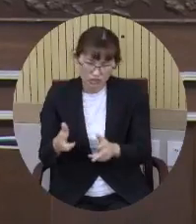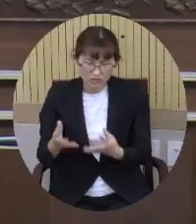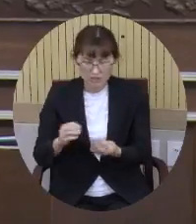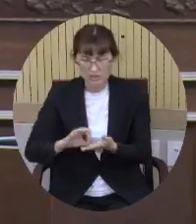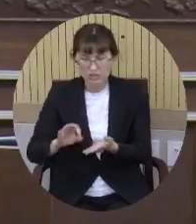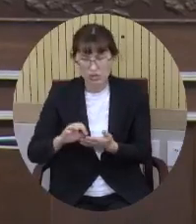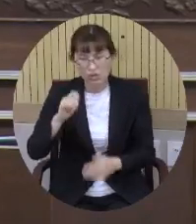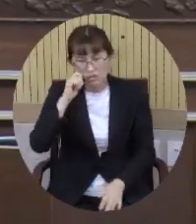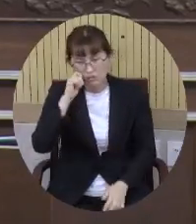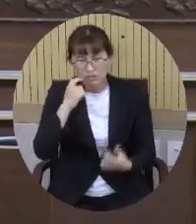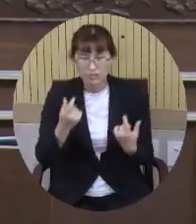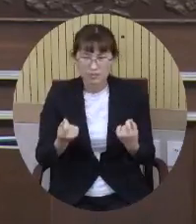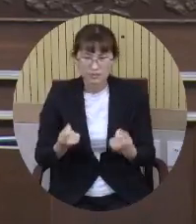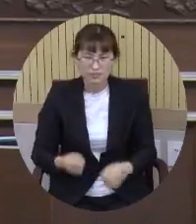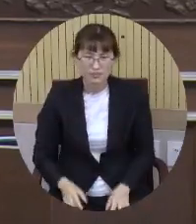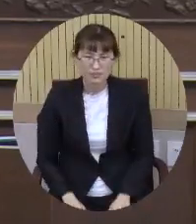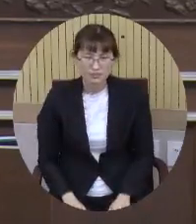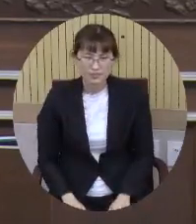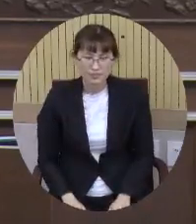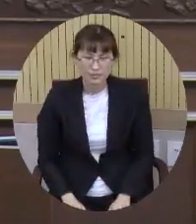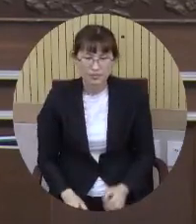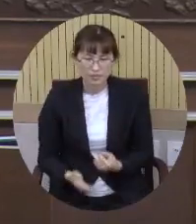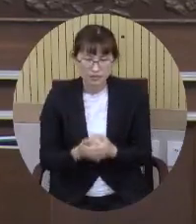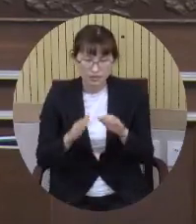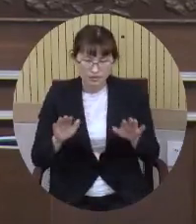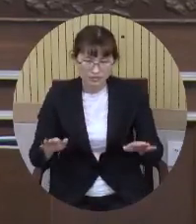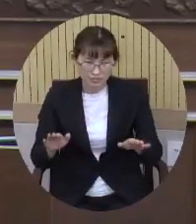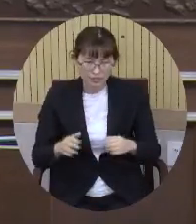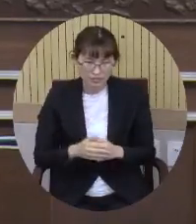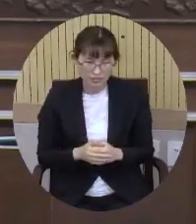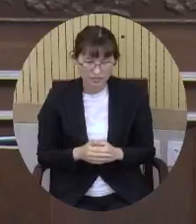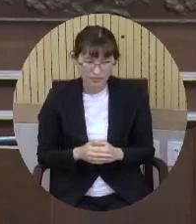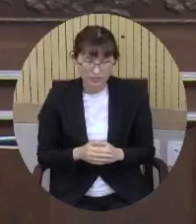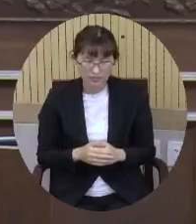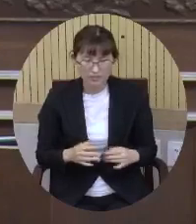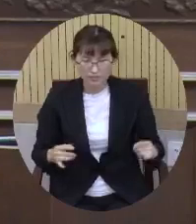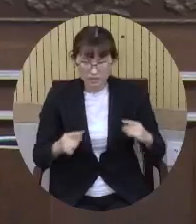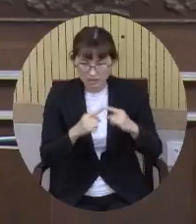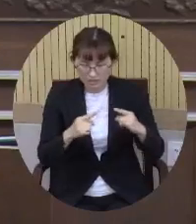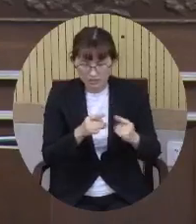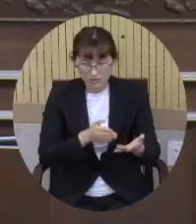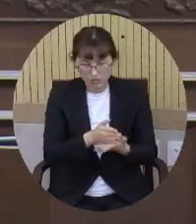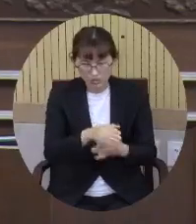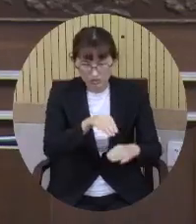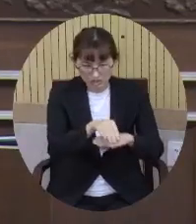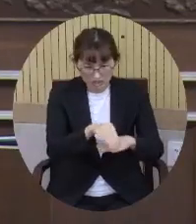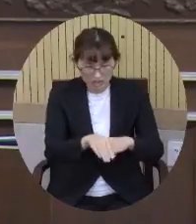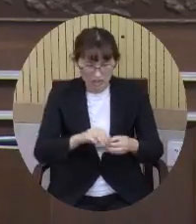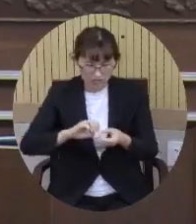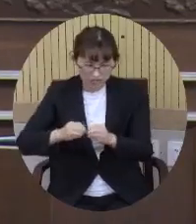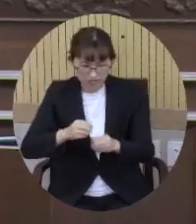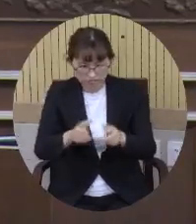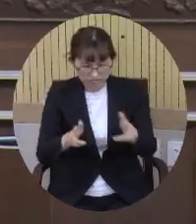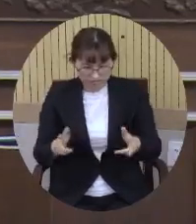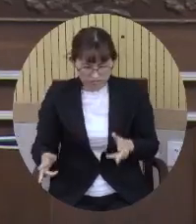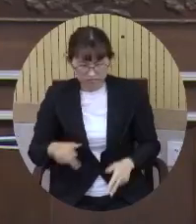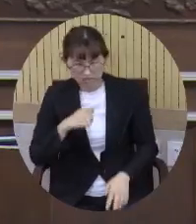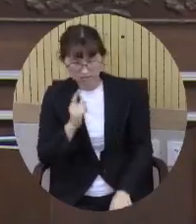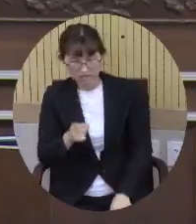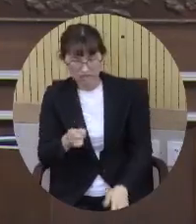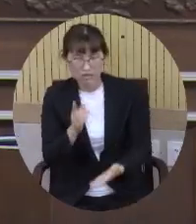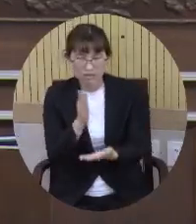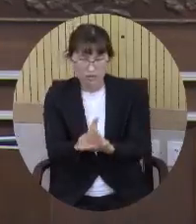많을 것으로 예상됩니다. 이제는 갈곳 없는 캠핑용 차량의 무질서한 주차만을